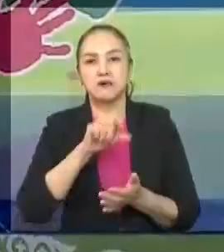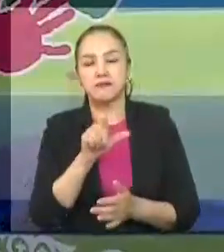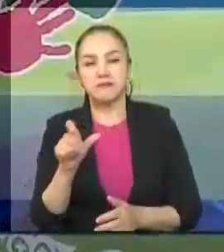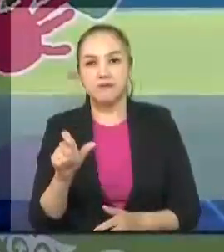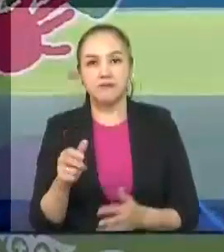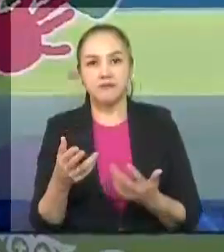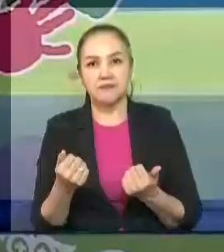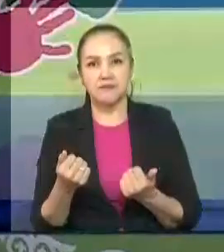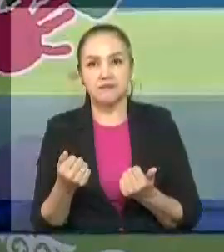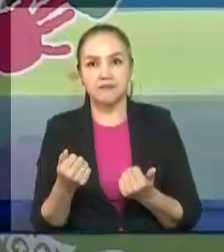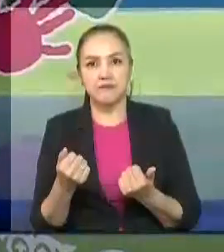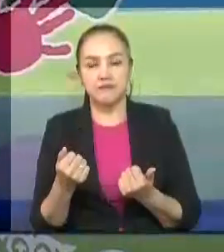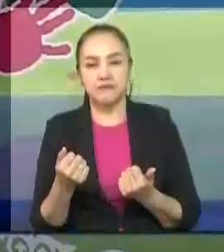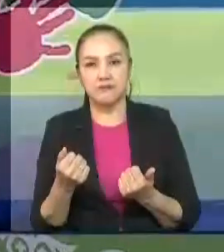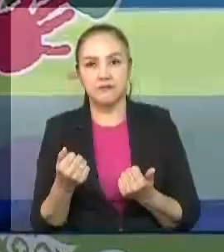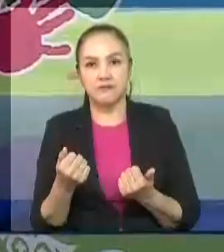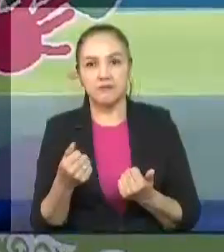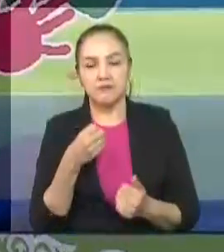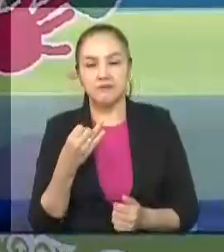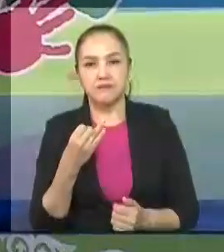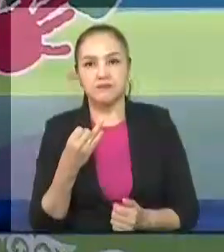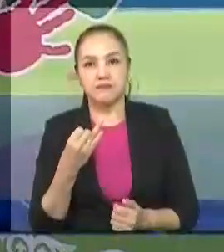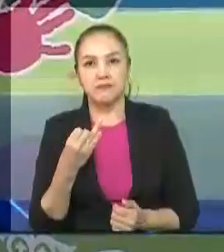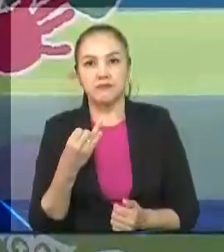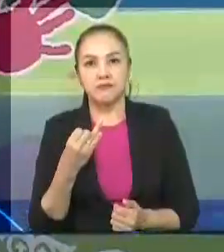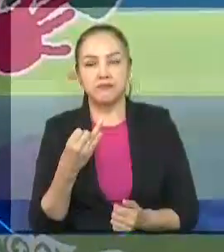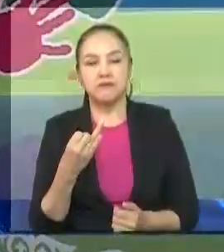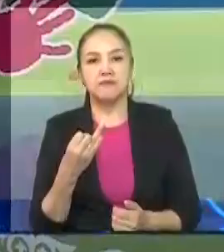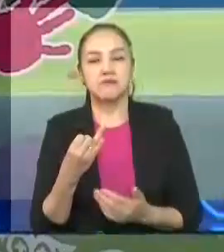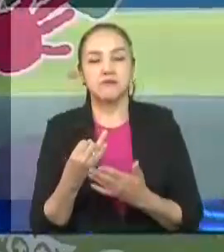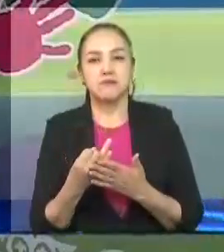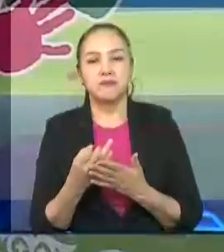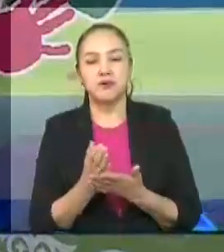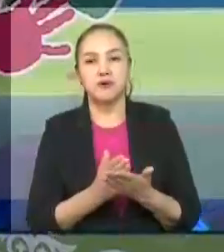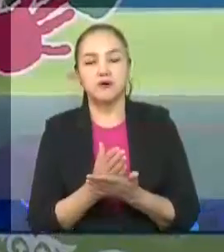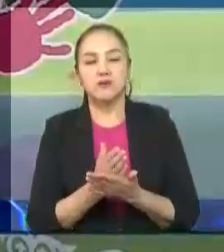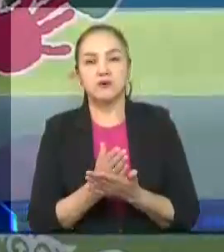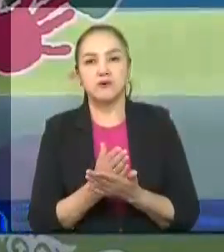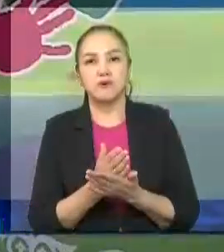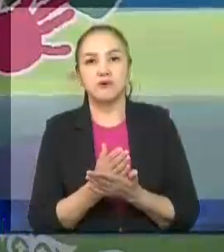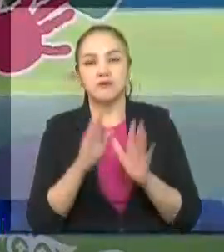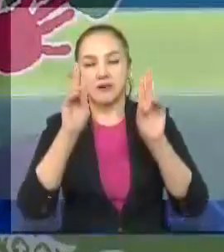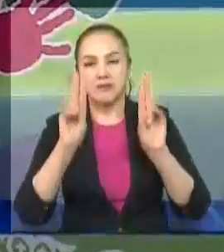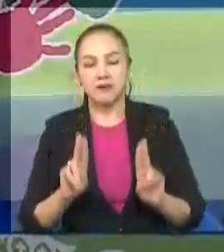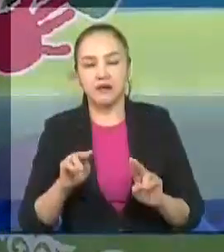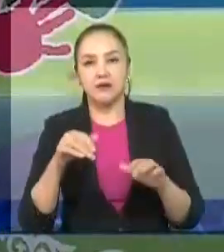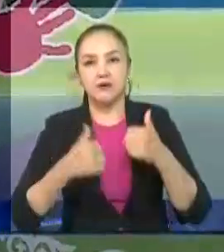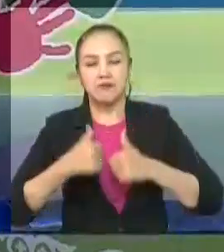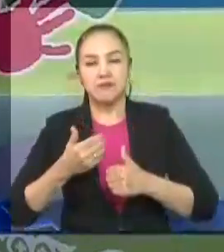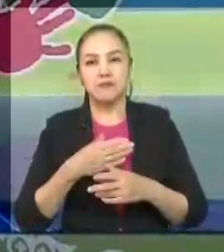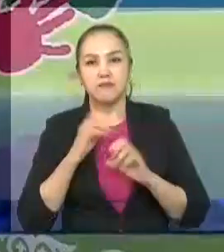конечно, и здесь получается по условиям конкурса, они могут продемонстрировать